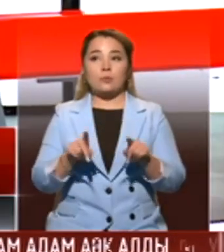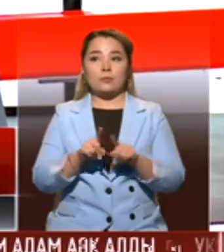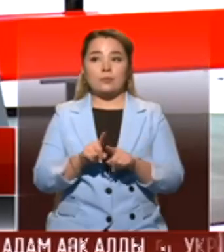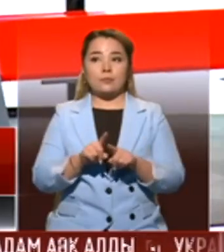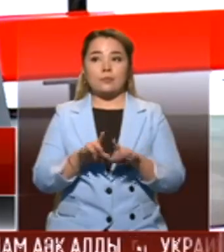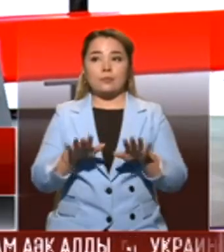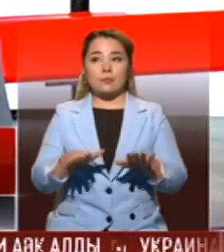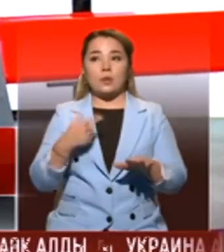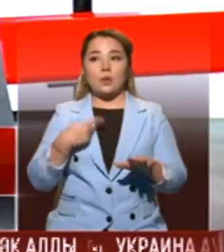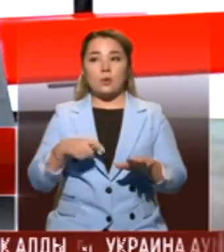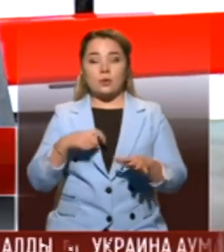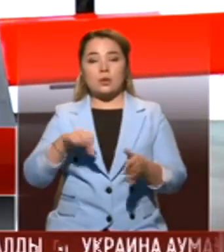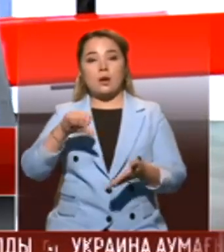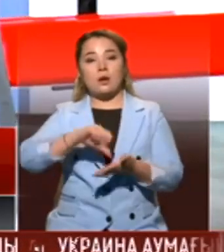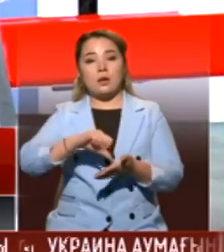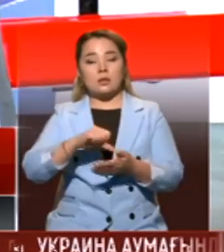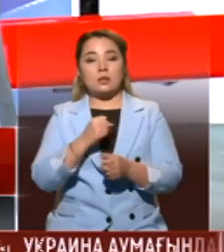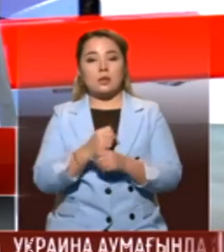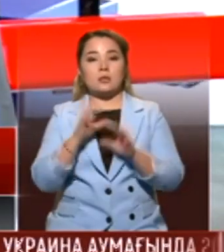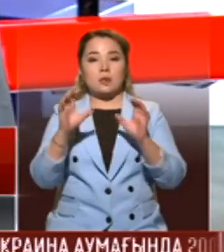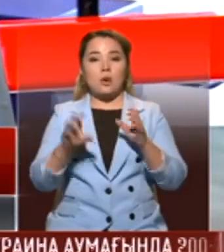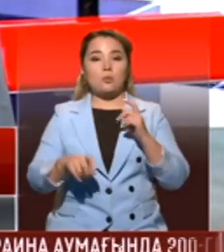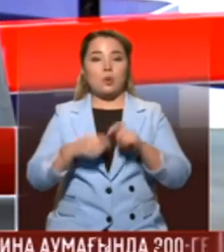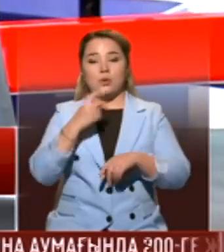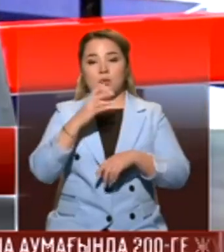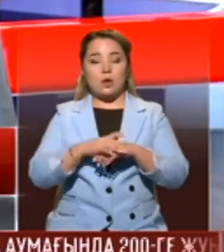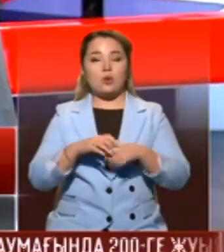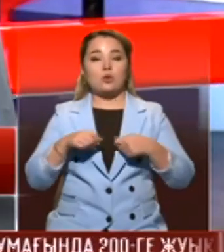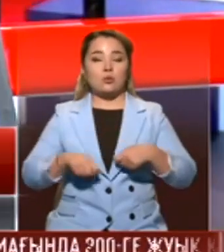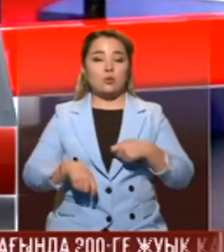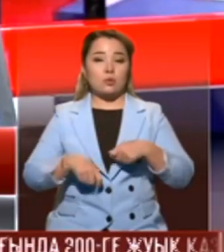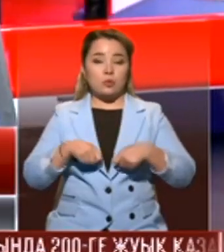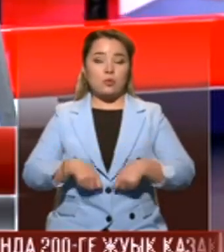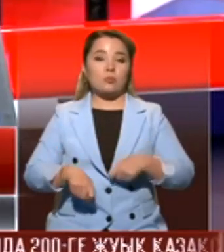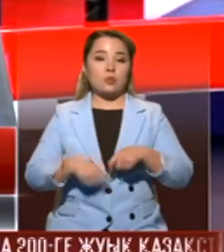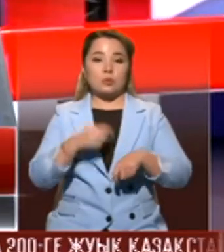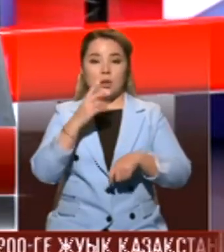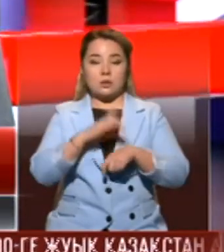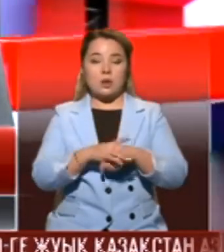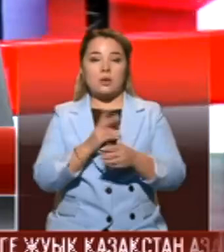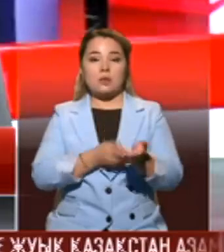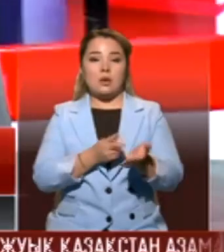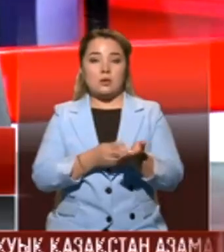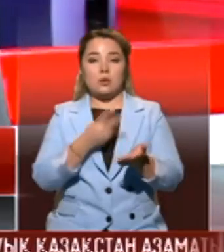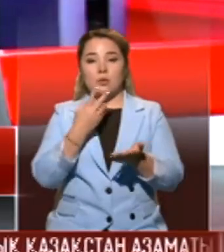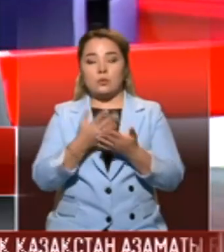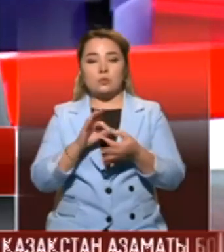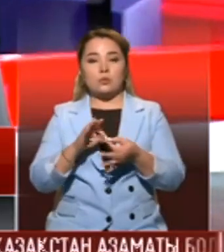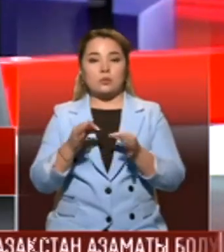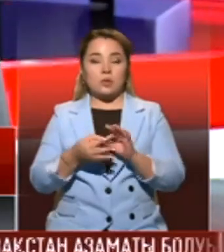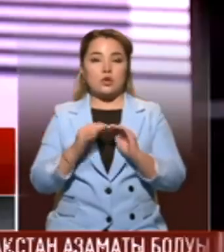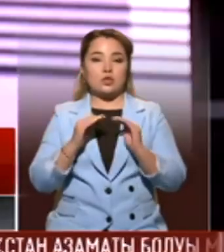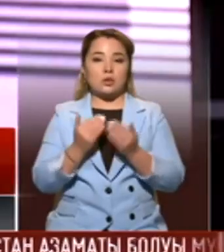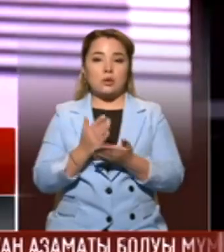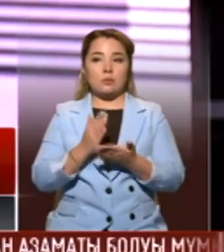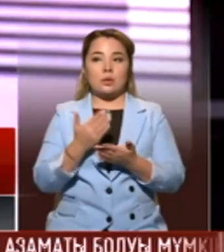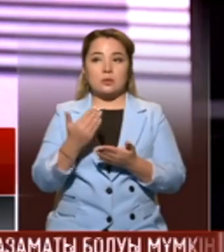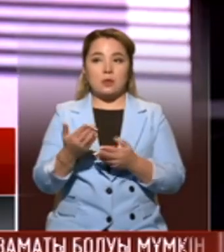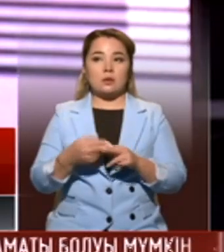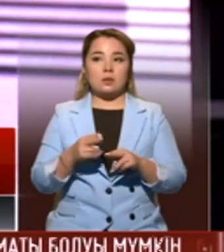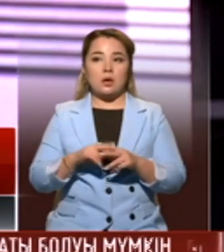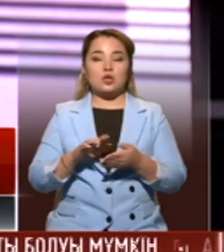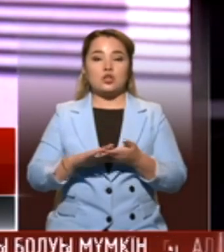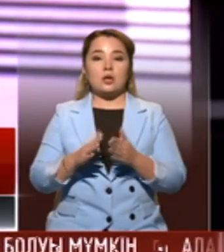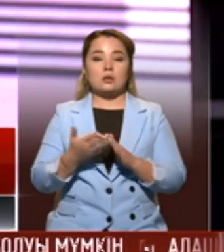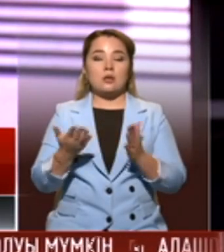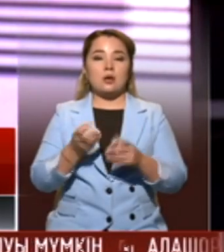ол өзіне қатысты жасалған заң бұзушылықтарды, құқық бұзушылықтарды дәлелдеу қиынға соғады. Сондықтан осындай да бір шектеулер бар да. Қандай